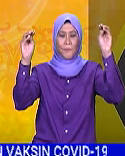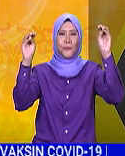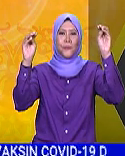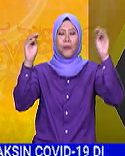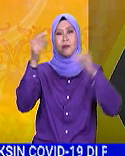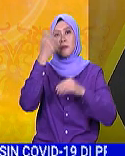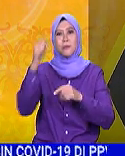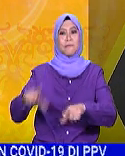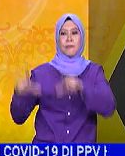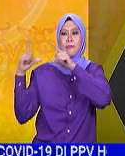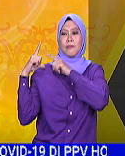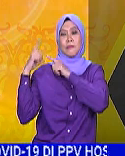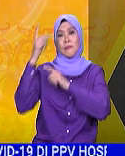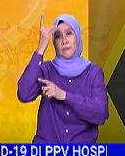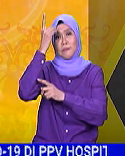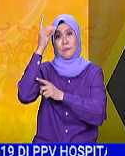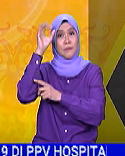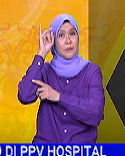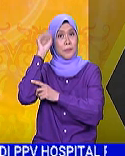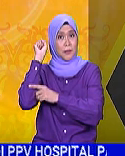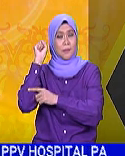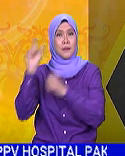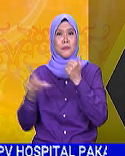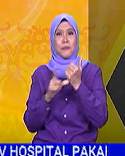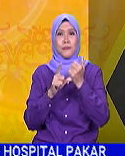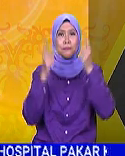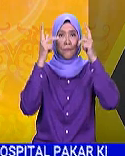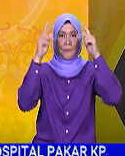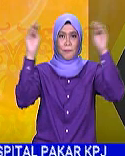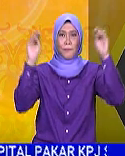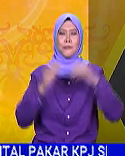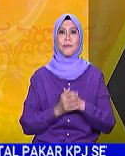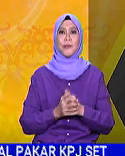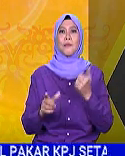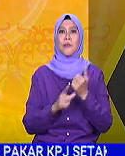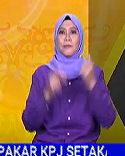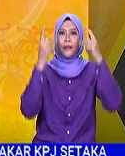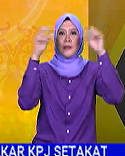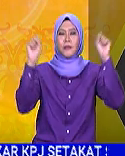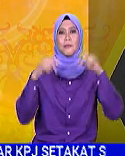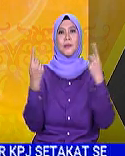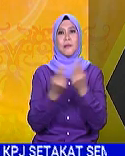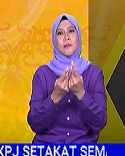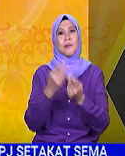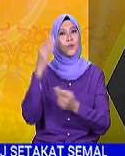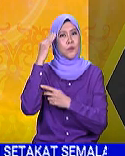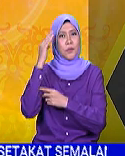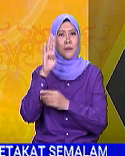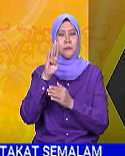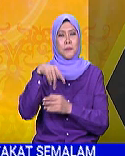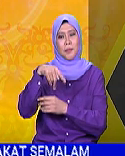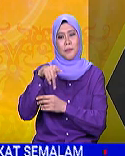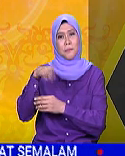atas pelantikan Dato Sri Ismail save Yakob sebagai tim kepada menteri naik presiden Pati pesaka Bumiputera bersatu